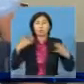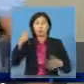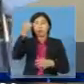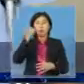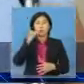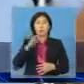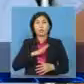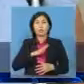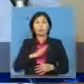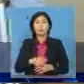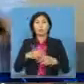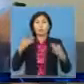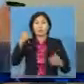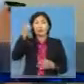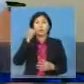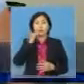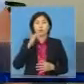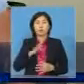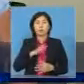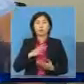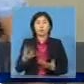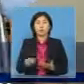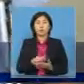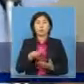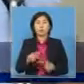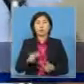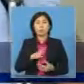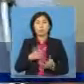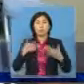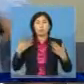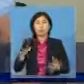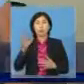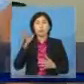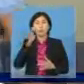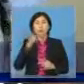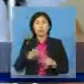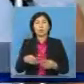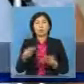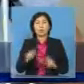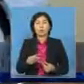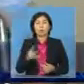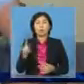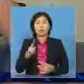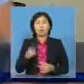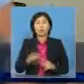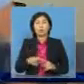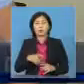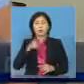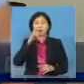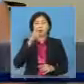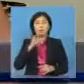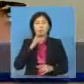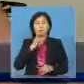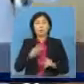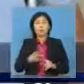человеческое спасибо. Большая благодарность инициаторам сбора средств. Собрать за небольшое время столь внушительную сумму – это что-то невообразимое. Нашей